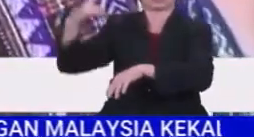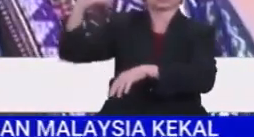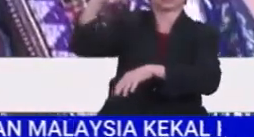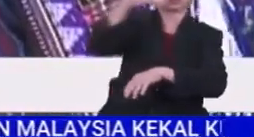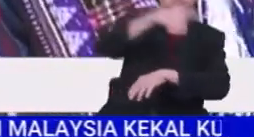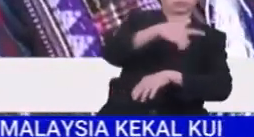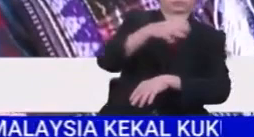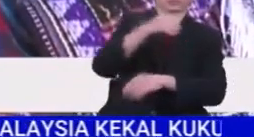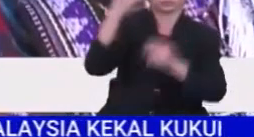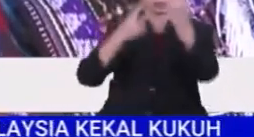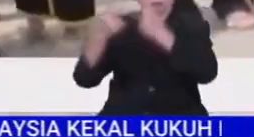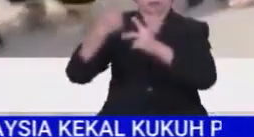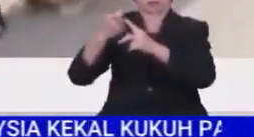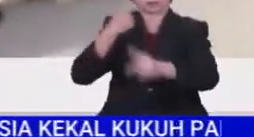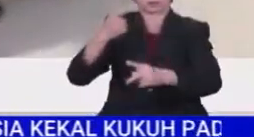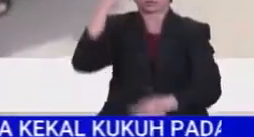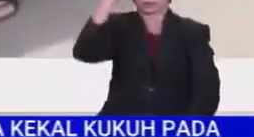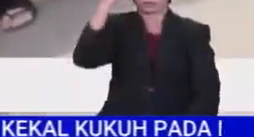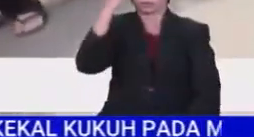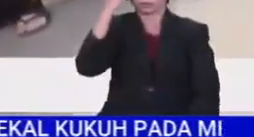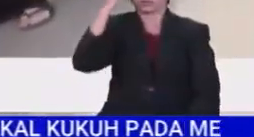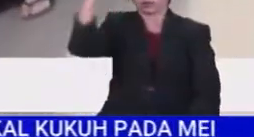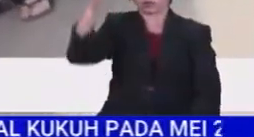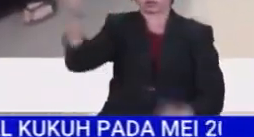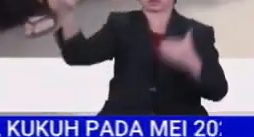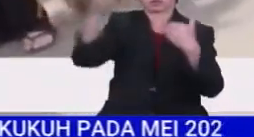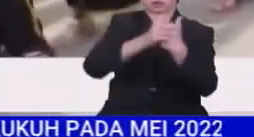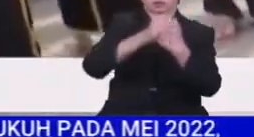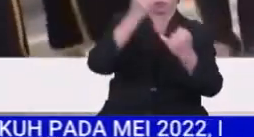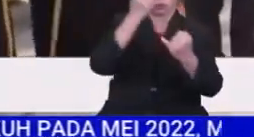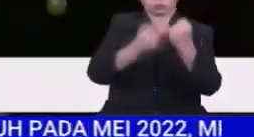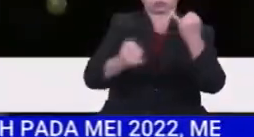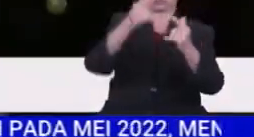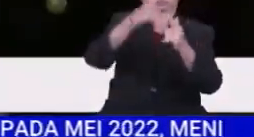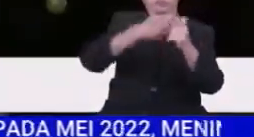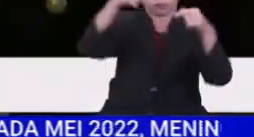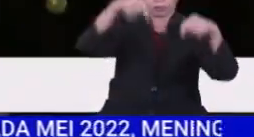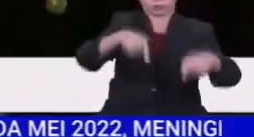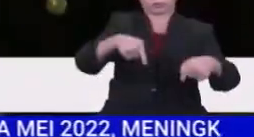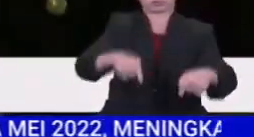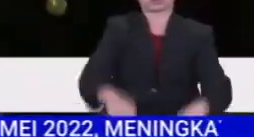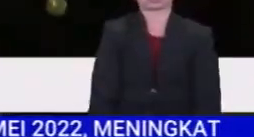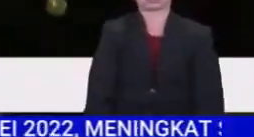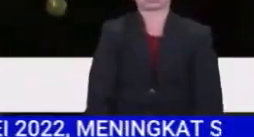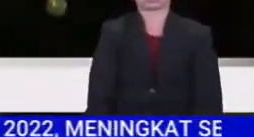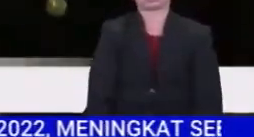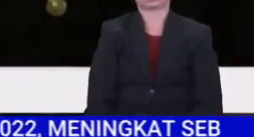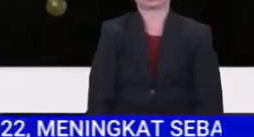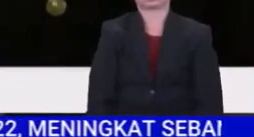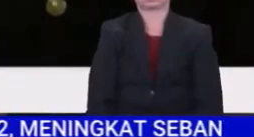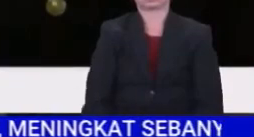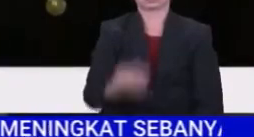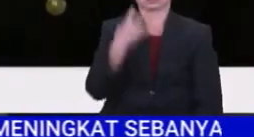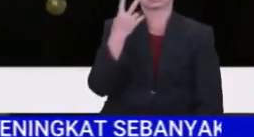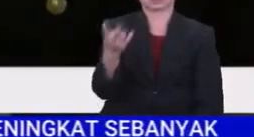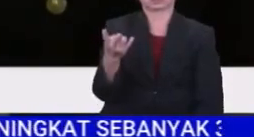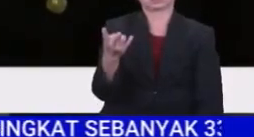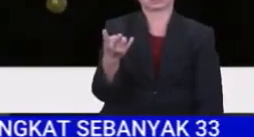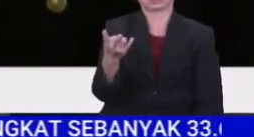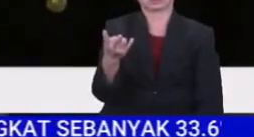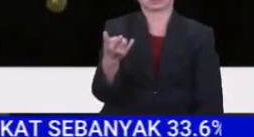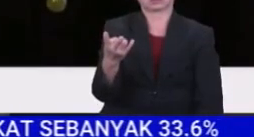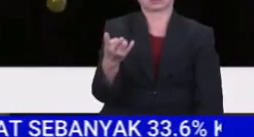manakala pelancong dari negara Korea dijangka tiba Penghujung bulan ini Ampal lot yang